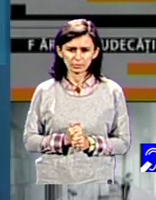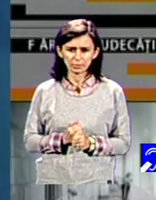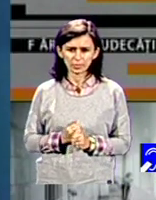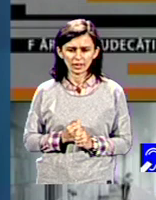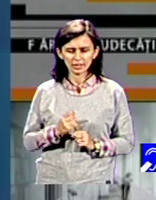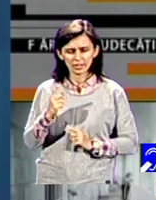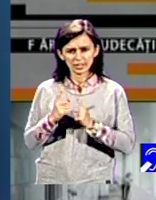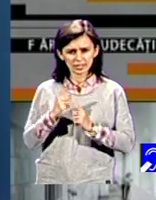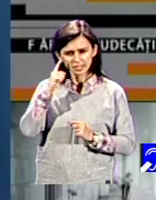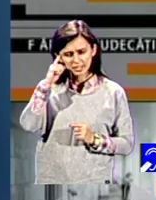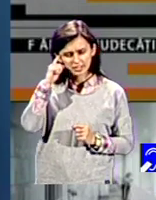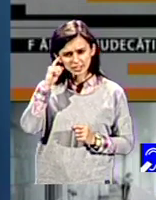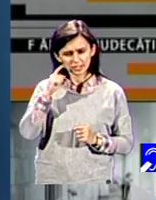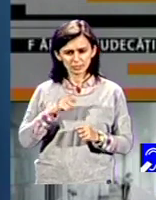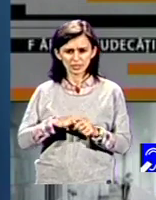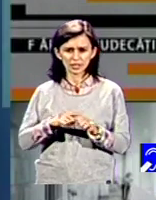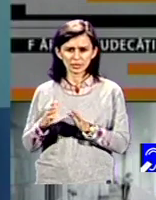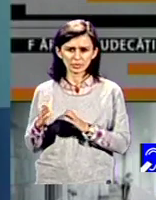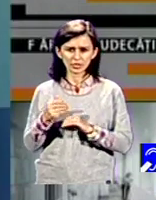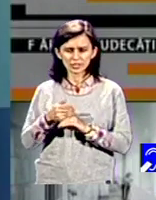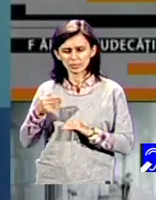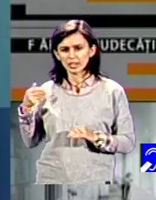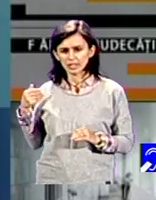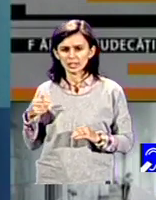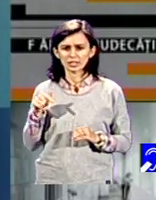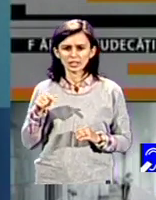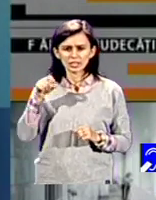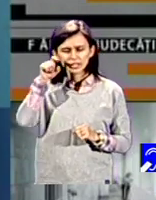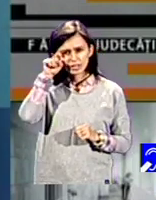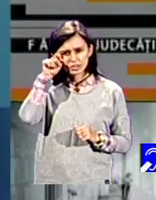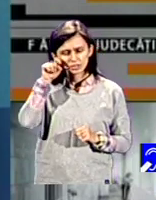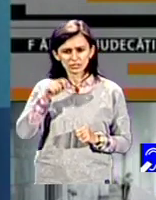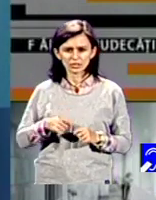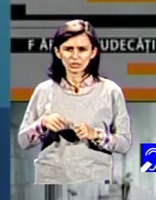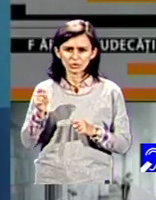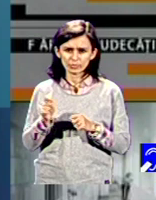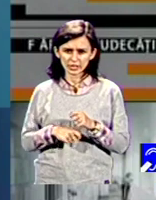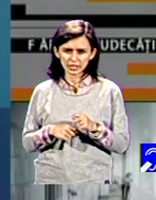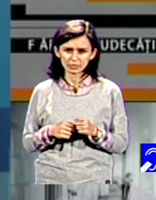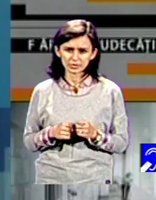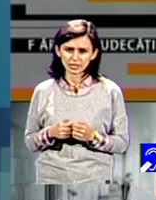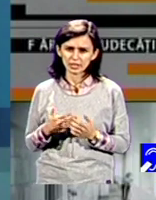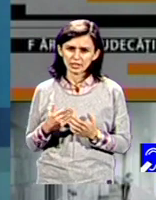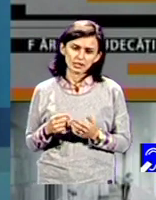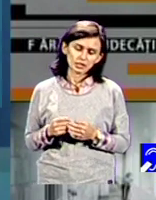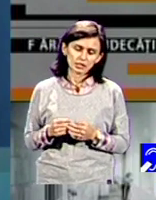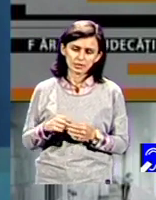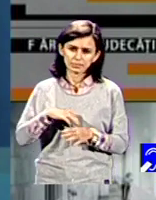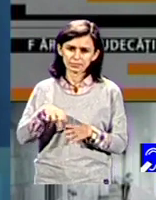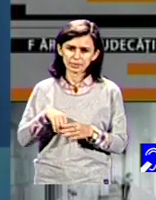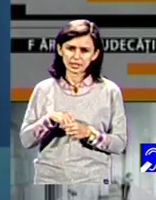erau considerate o pedeapsă divină un dovadă că părinții au păcătuit RAO a